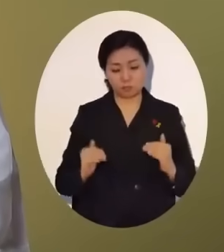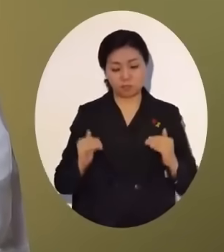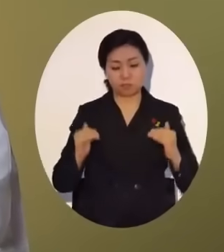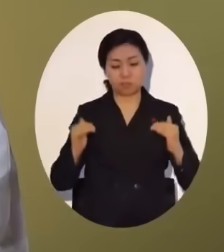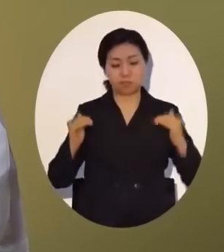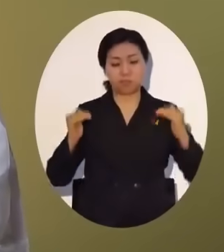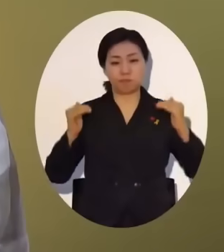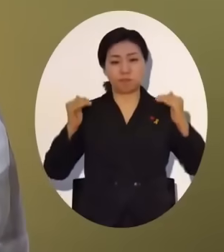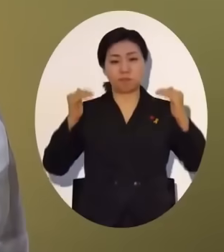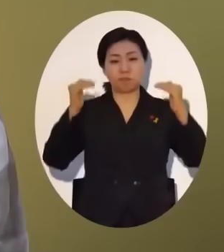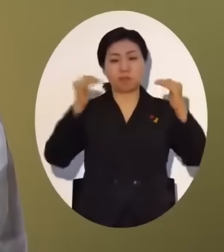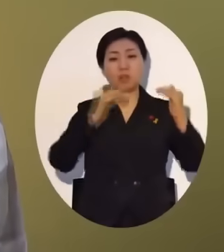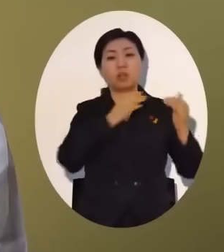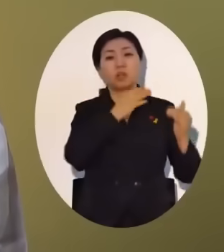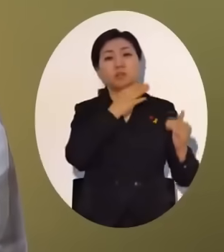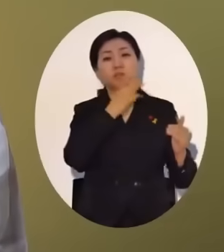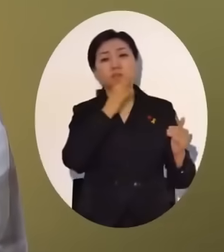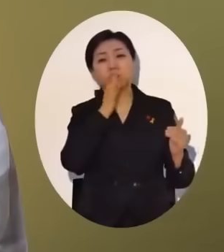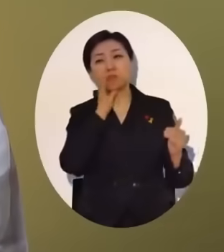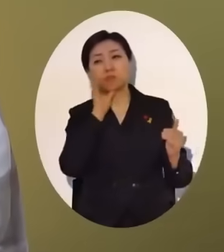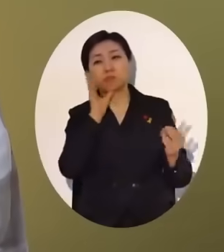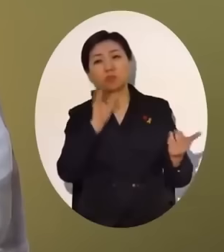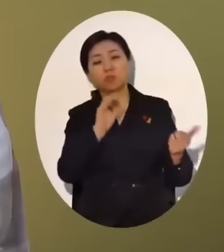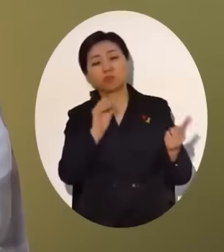늙고 죽어가는 게